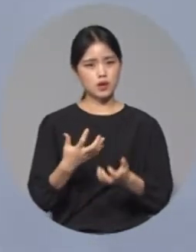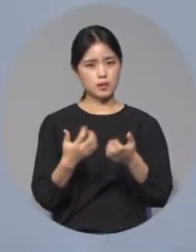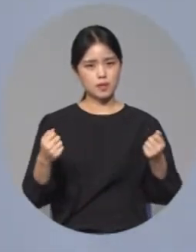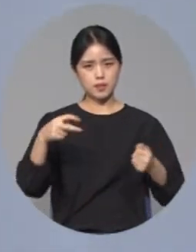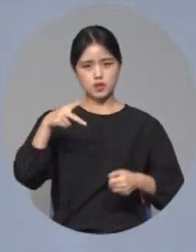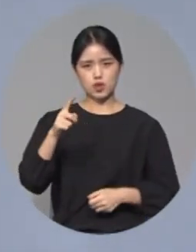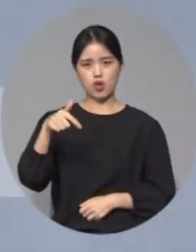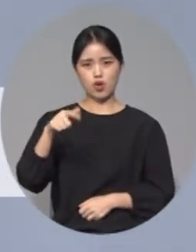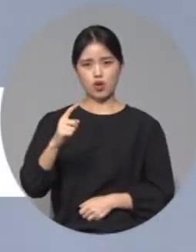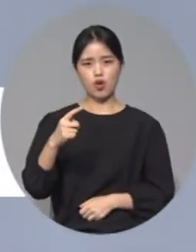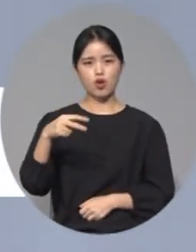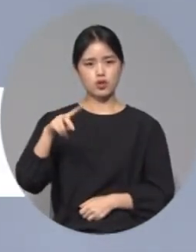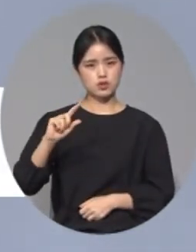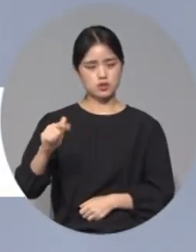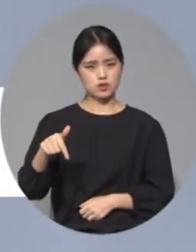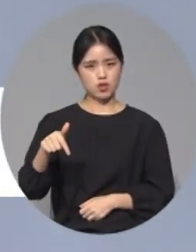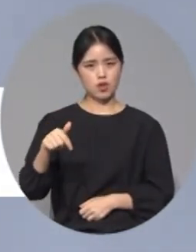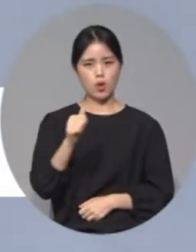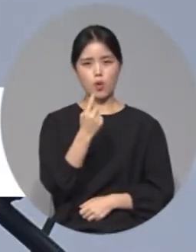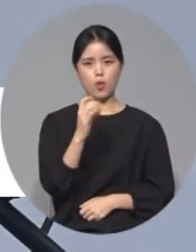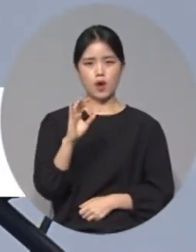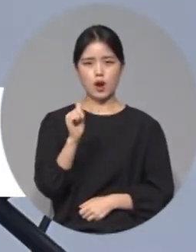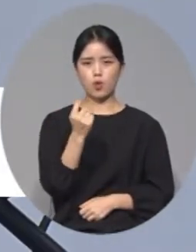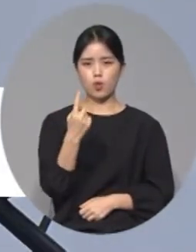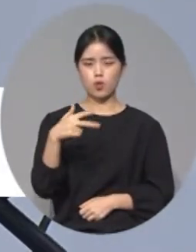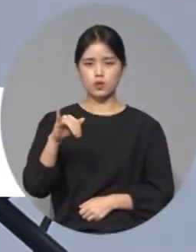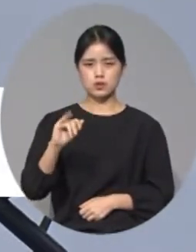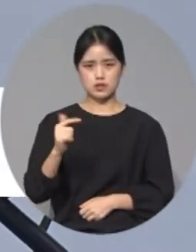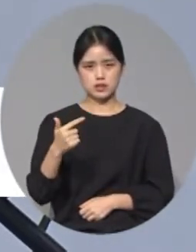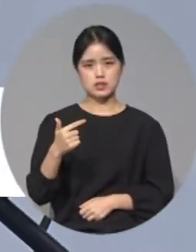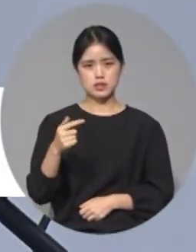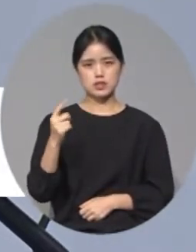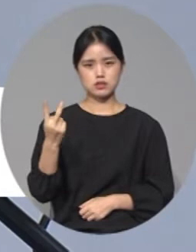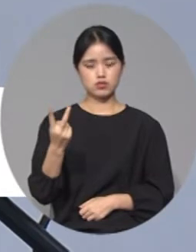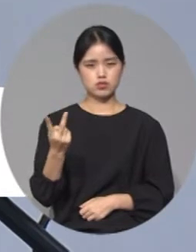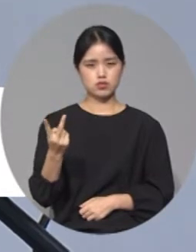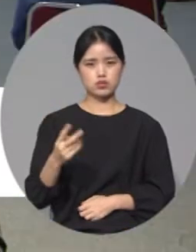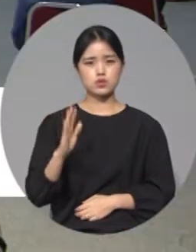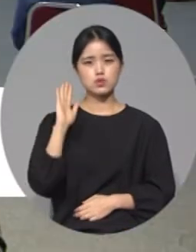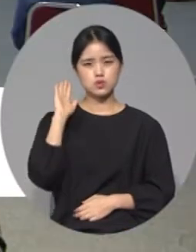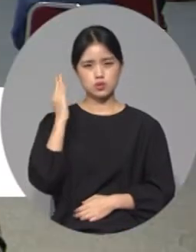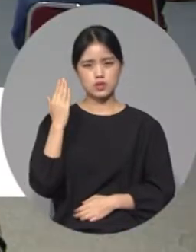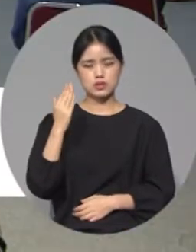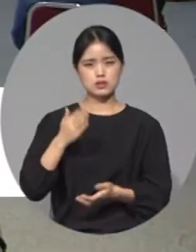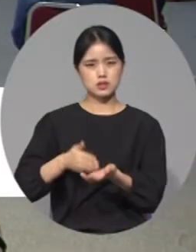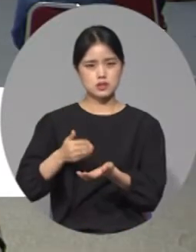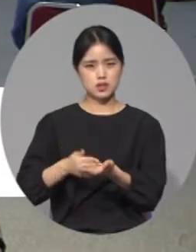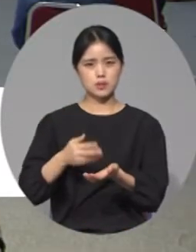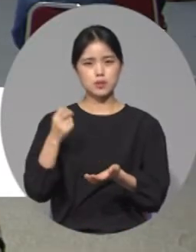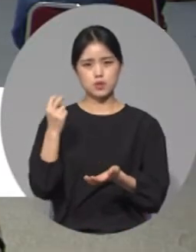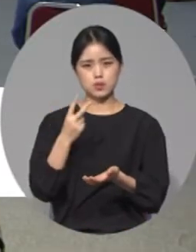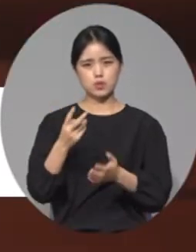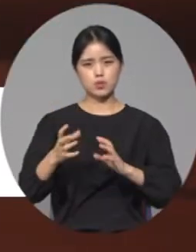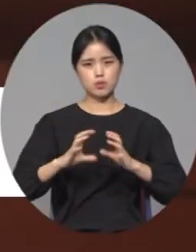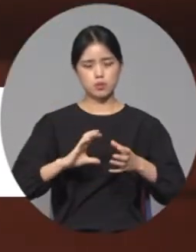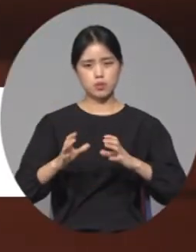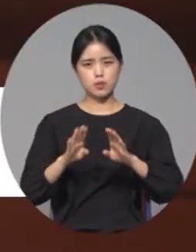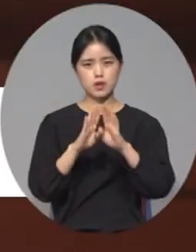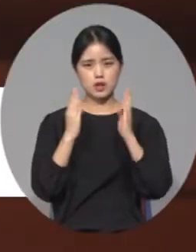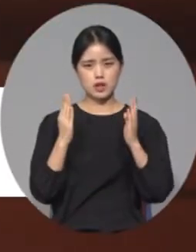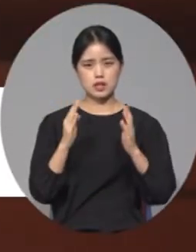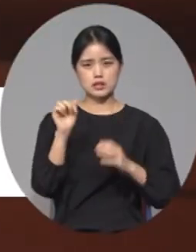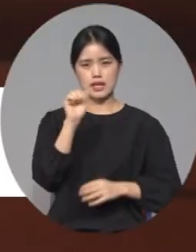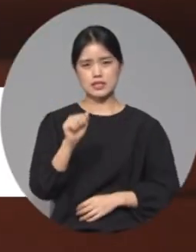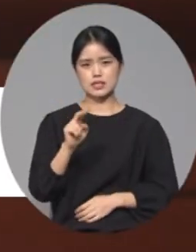서거석 전 전북대 총장과 황호진 전 전북교육청 부교육감은 최근 기자회견과 토론회 개최, SNS